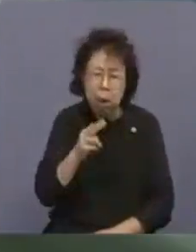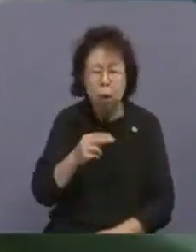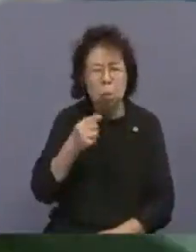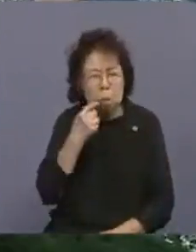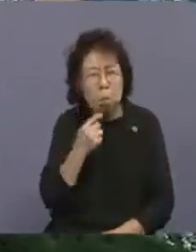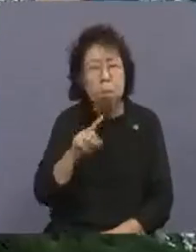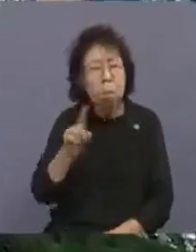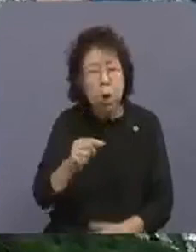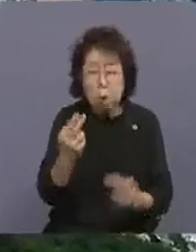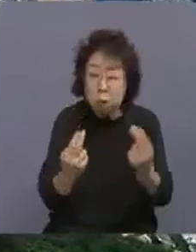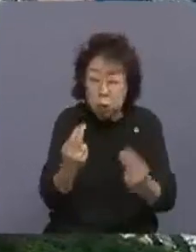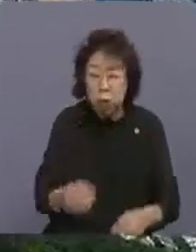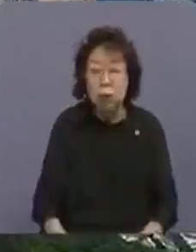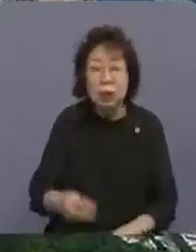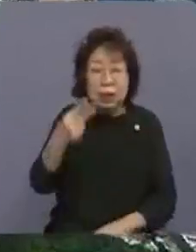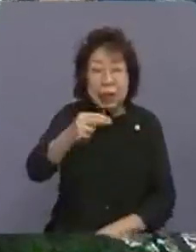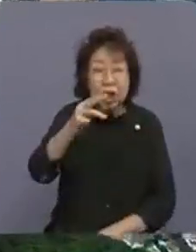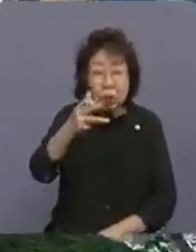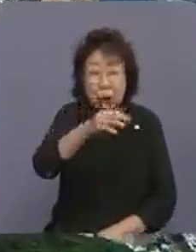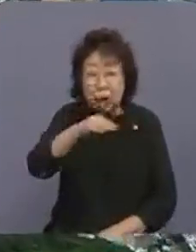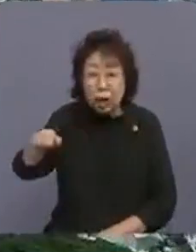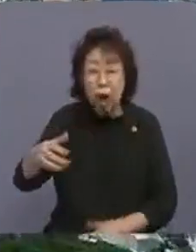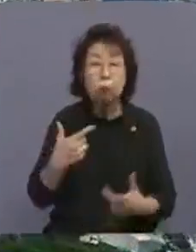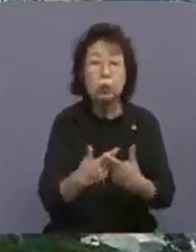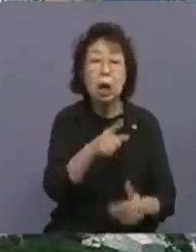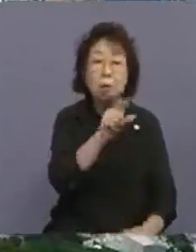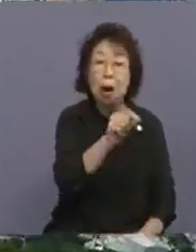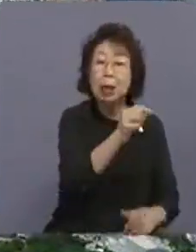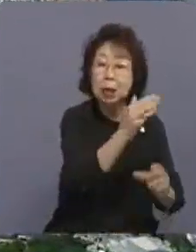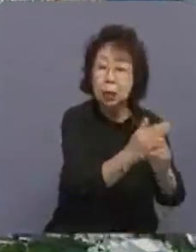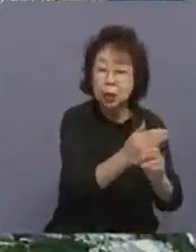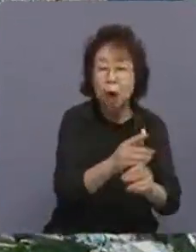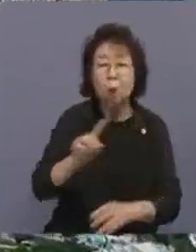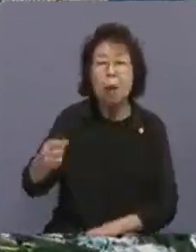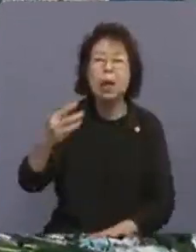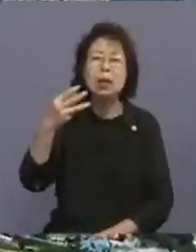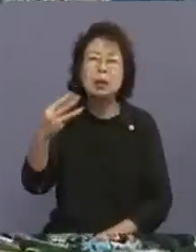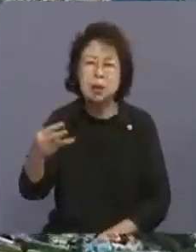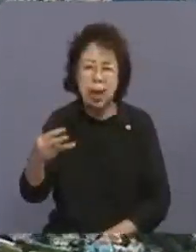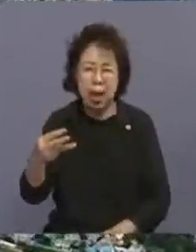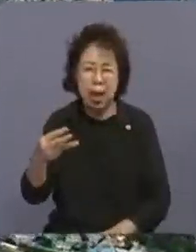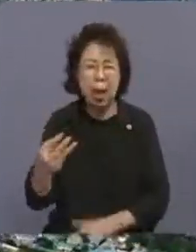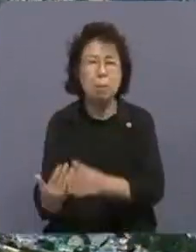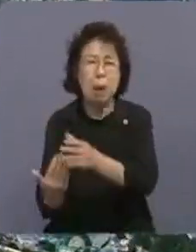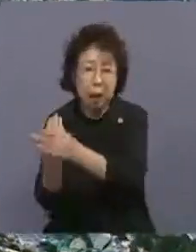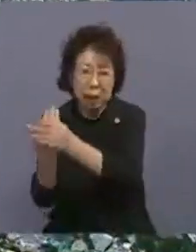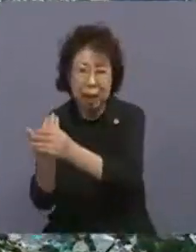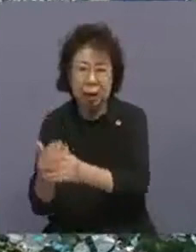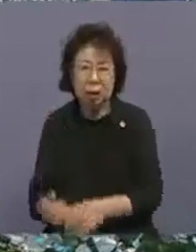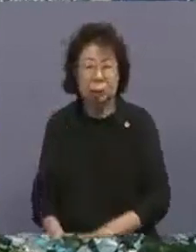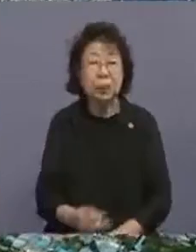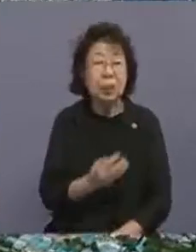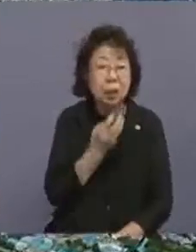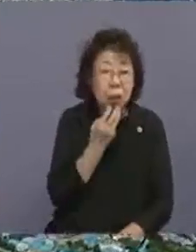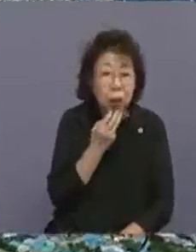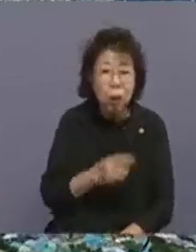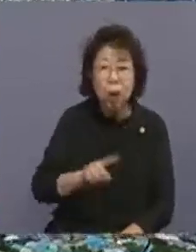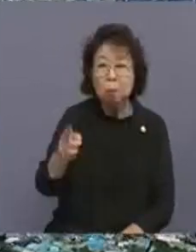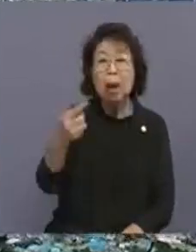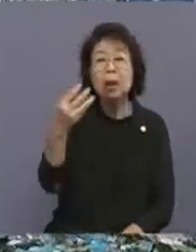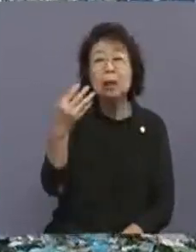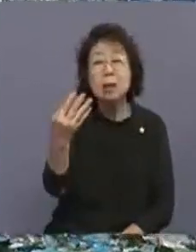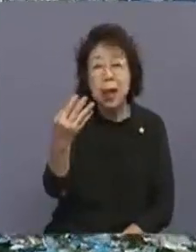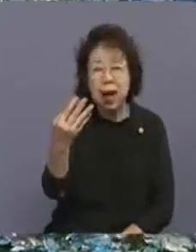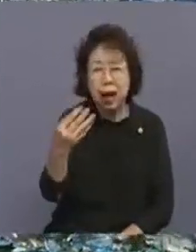분석했습니다. 2018년 기준 부산은 1만 명당 103건의 5대 범죄가 발생했고 서울은